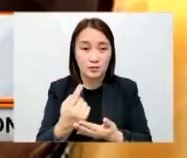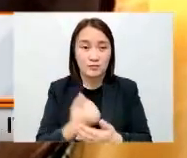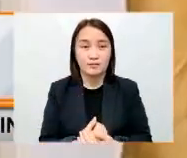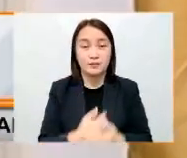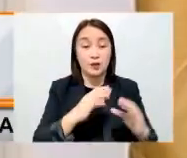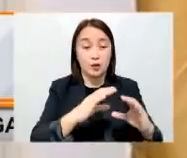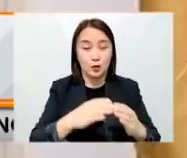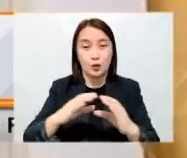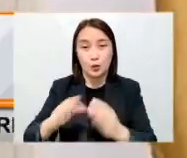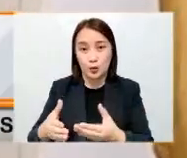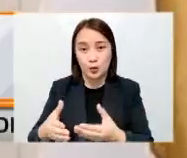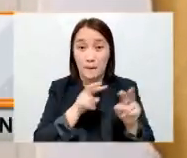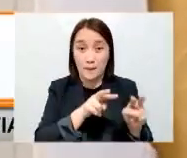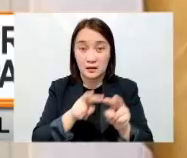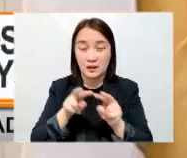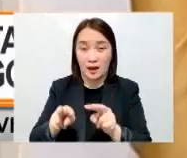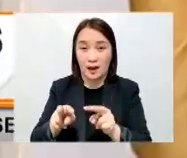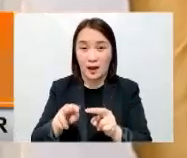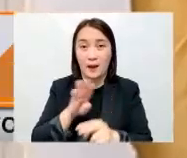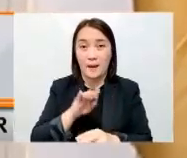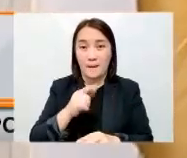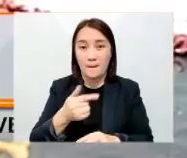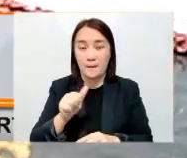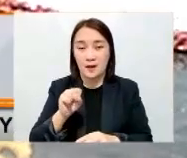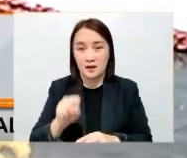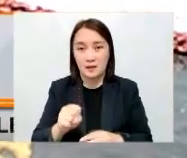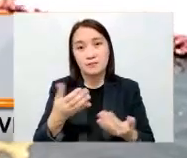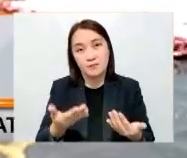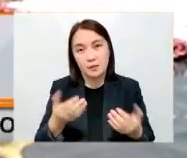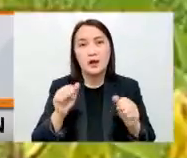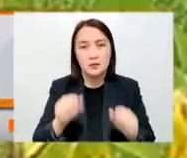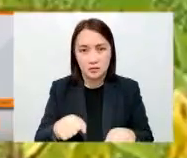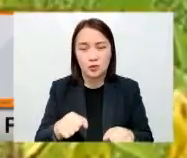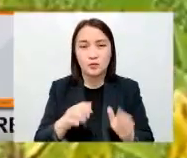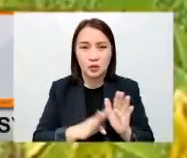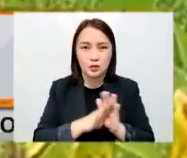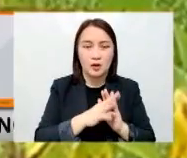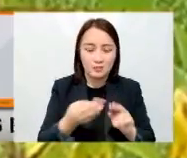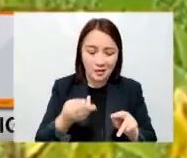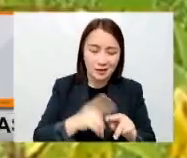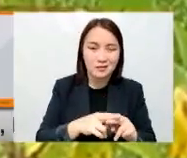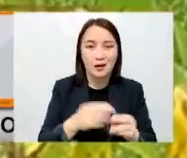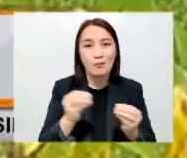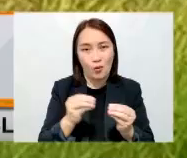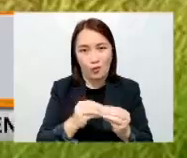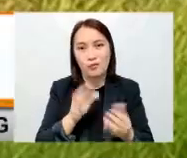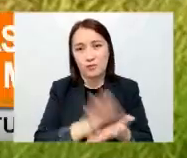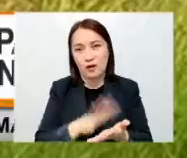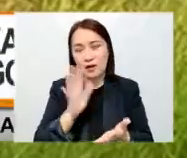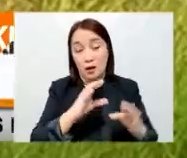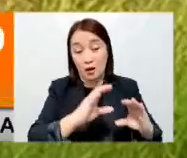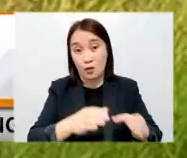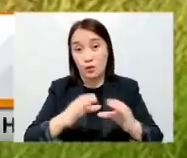bigas naman, nagbabala rin na posible pang mas tumaas yan sa mga susunod na Linggo. Ayon sa grupo, ang mataas na presyo